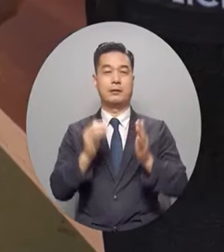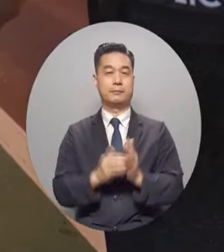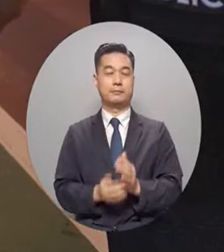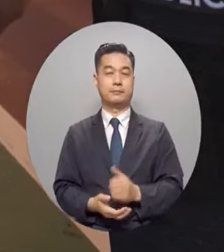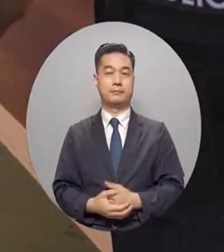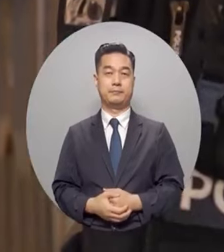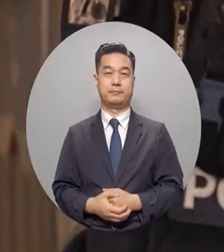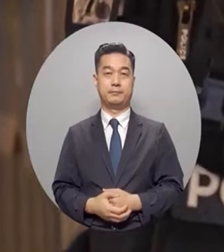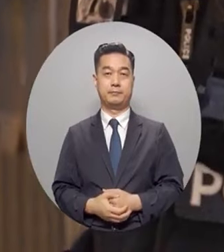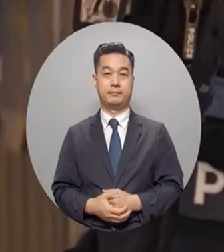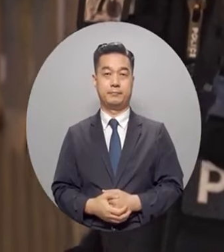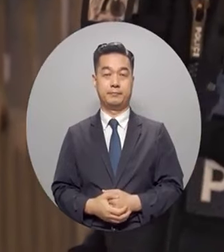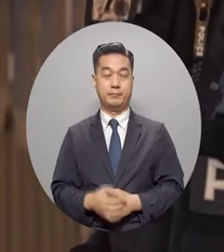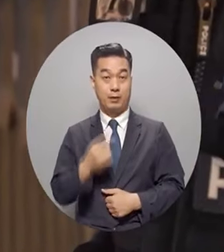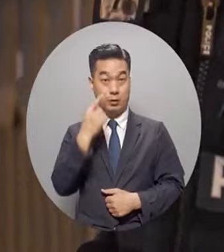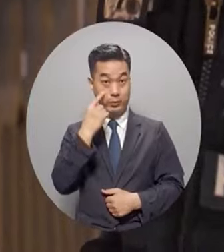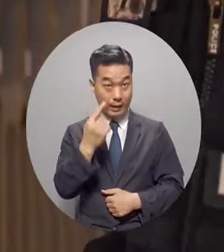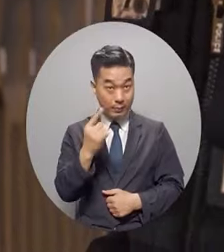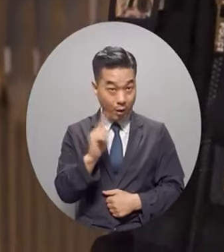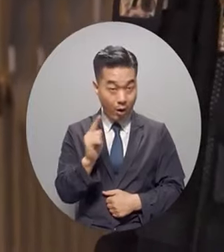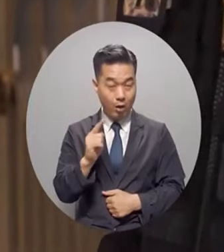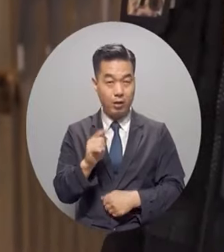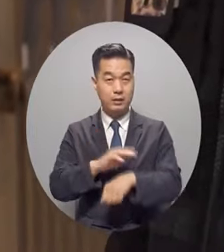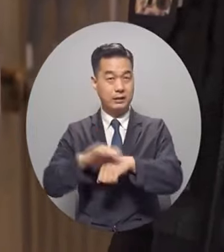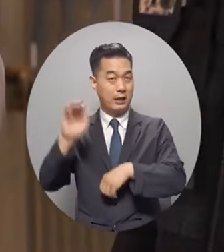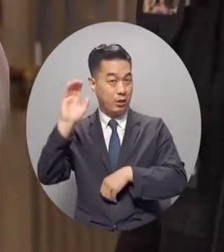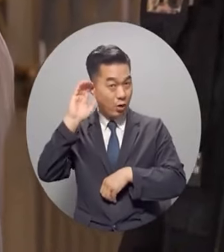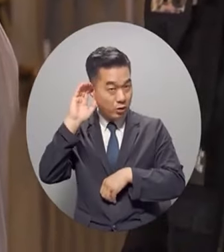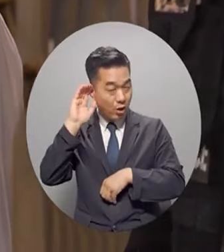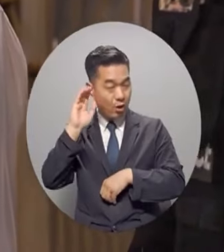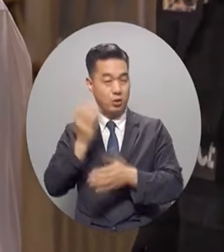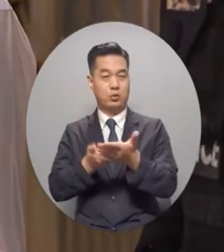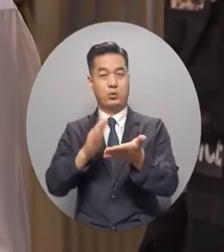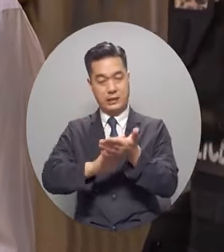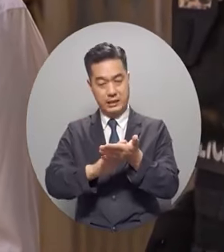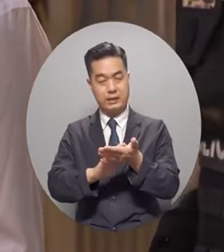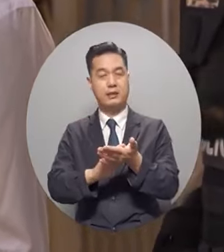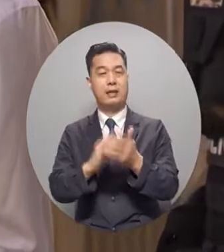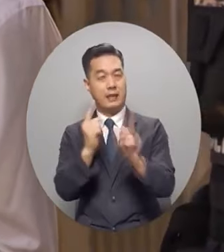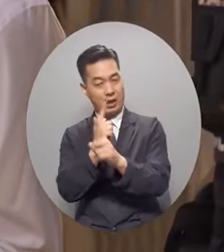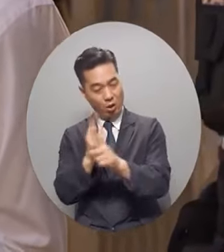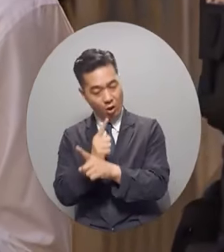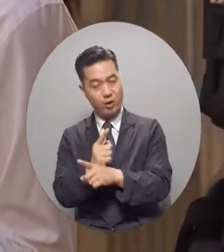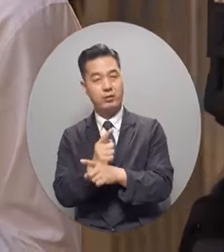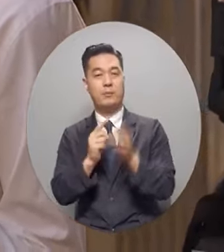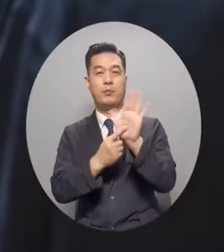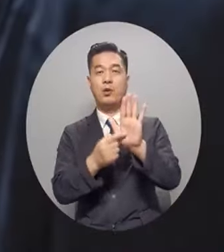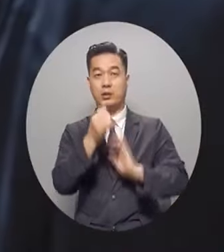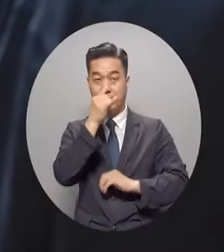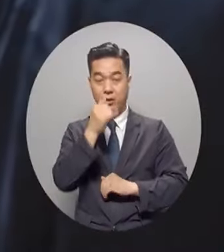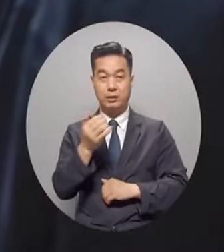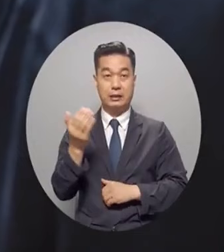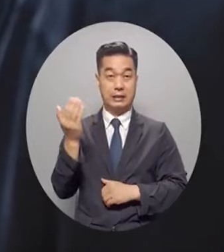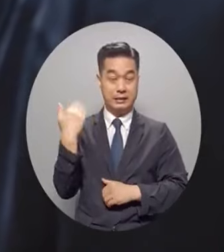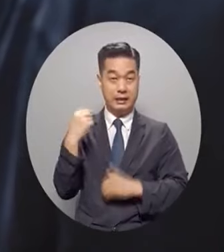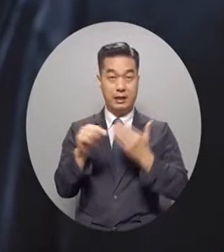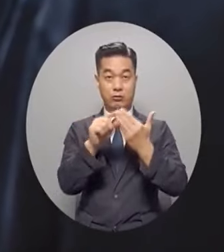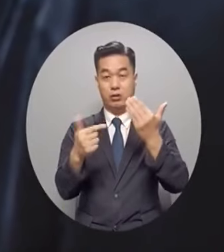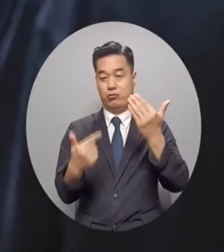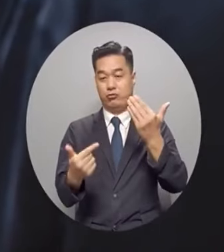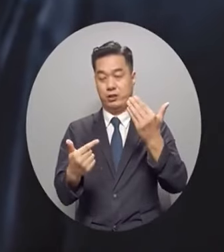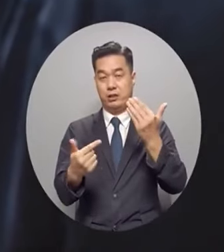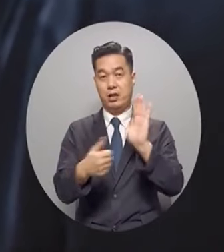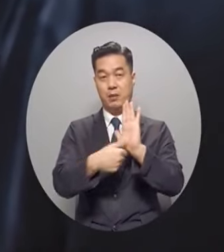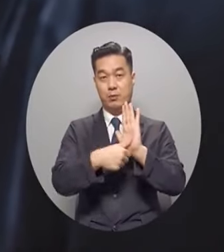귀기울이겠습니다 눈에 띄는 점은 경청 조치 개선 같은 표현을 썼다는 겁니다 지난 6일 명품백 사건에